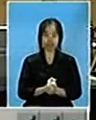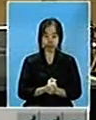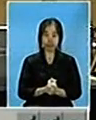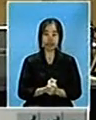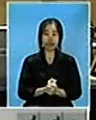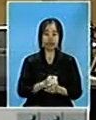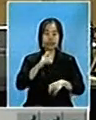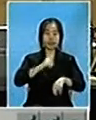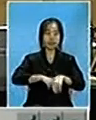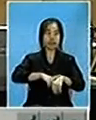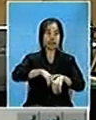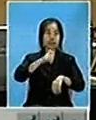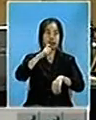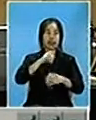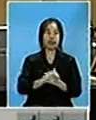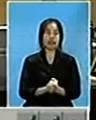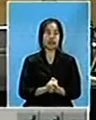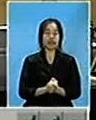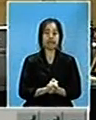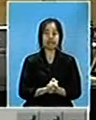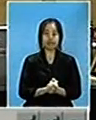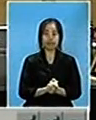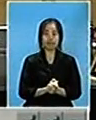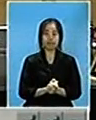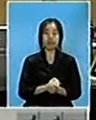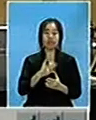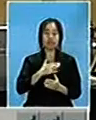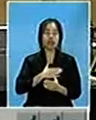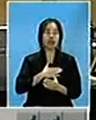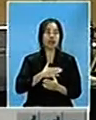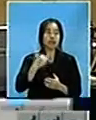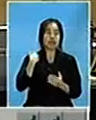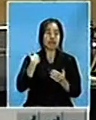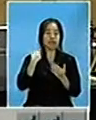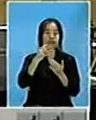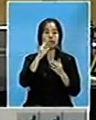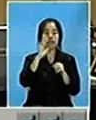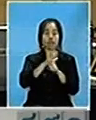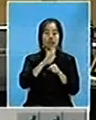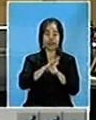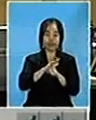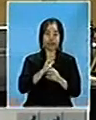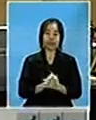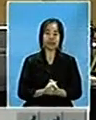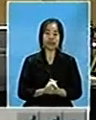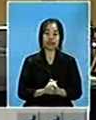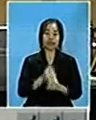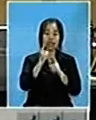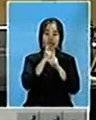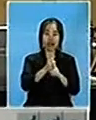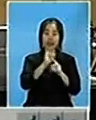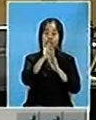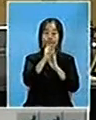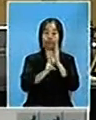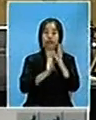ซีกรัฐบาลพูดออกนอกปี53ผมก็ไม่ยอมเหมือนกันเอา53ก็53ทั้งคู่แหละครับดูที่ทำดีตามข้อบังคับเ